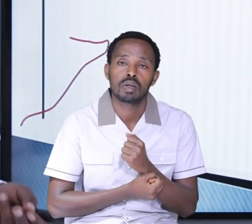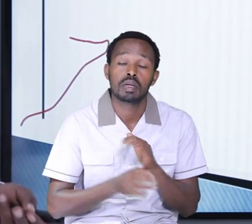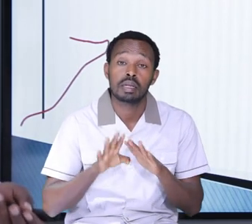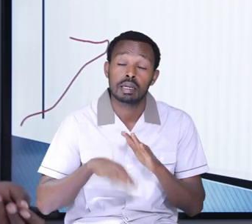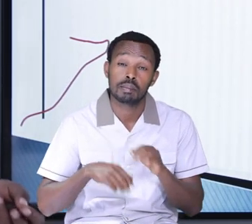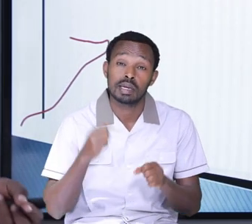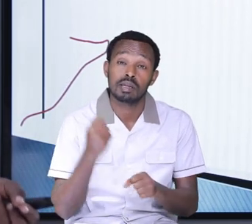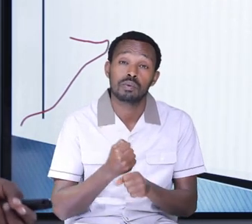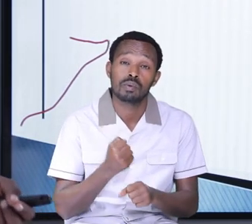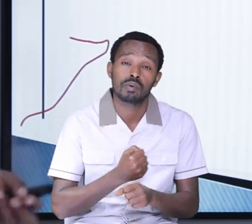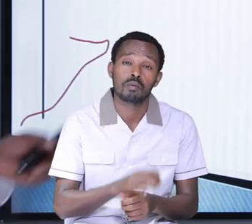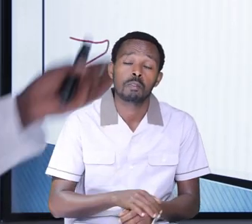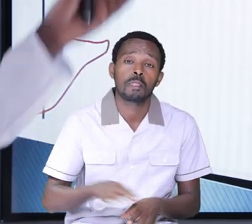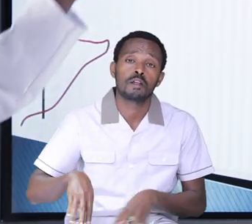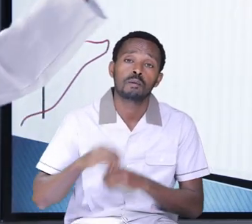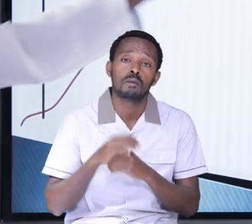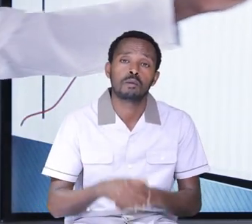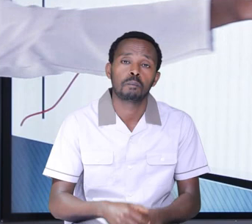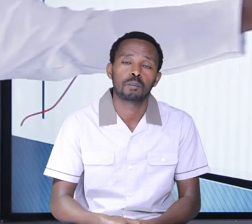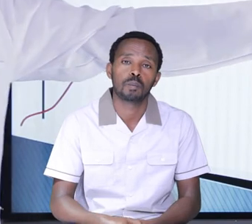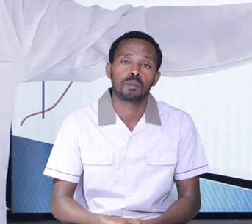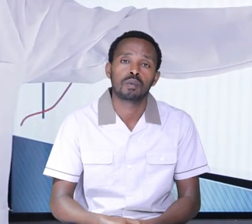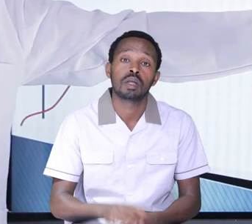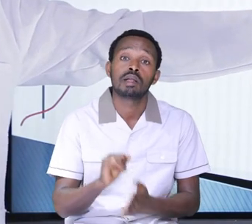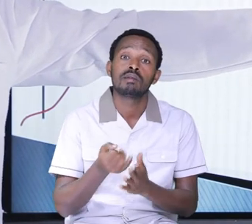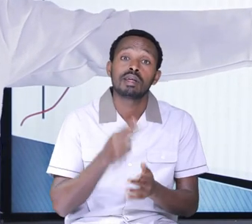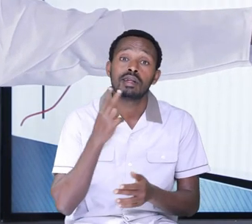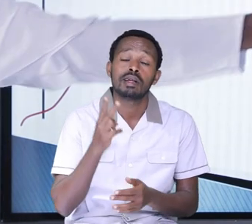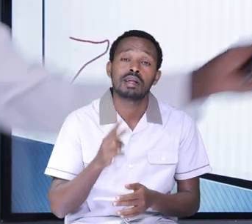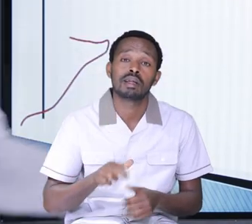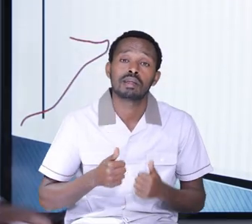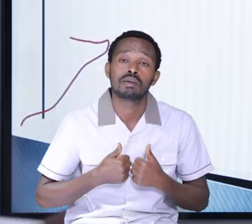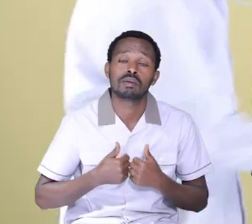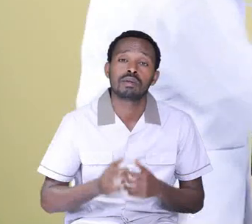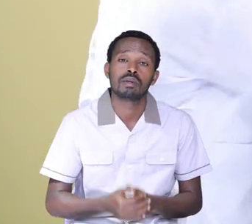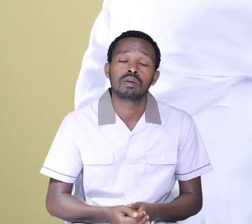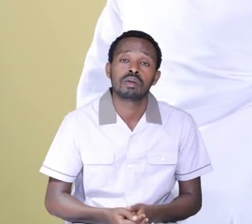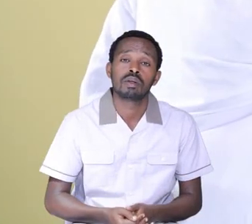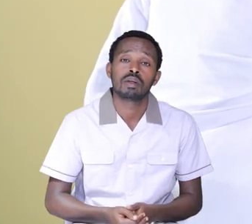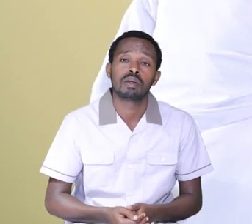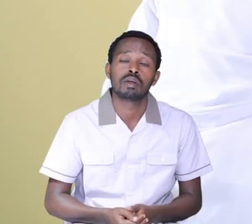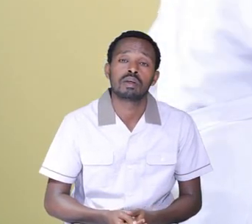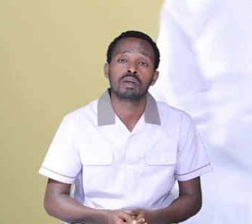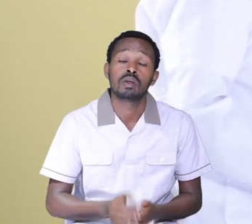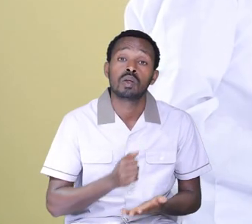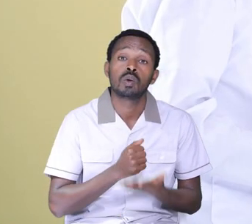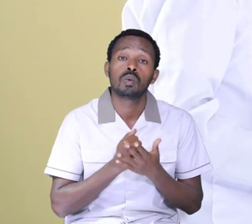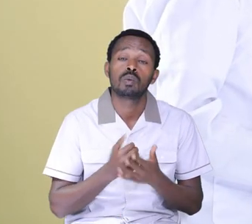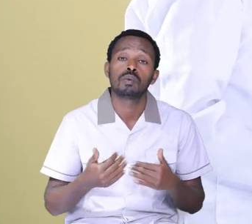shallegi baratot faki kana argajirtu iddo kana utubdutu